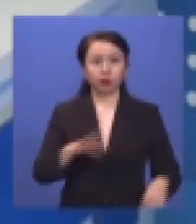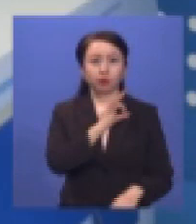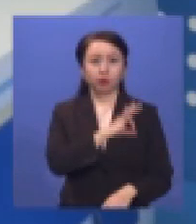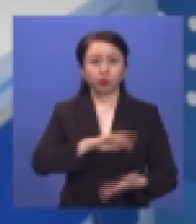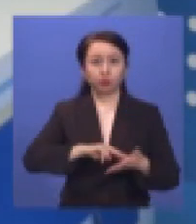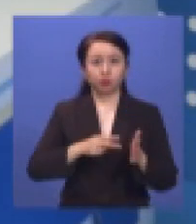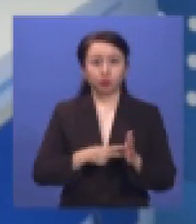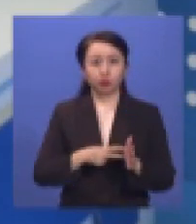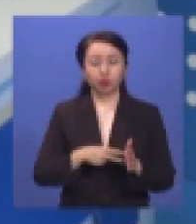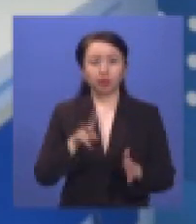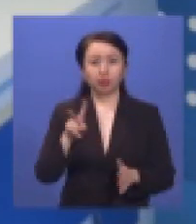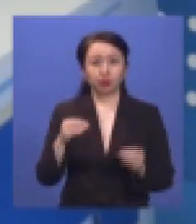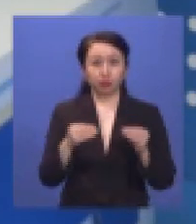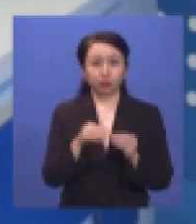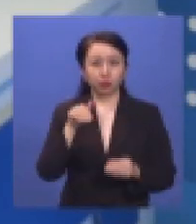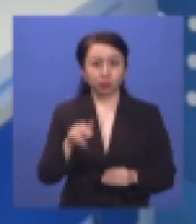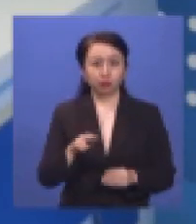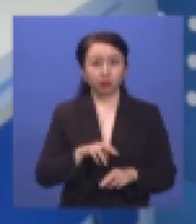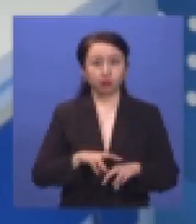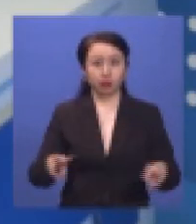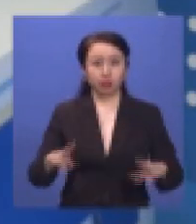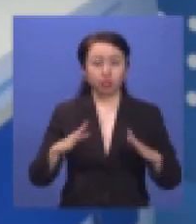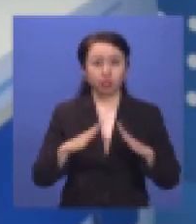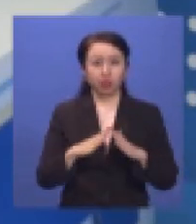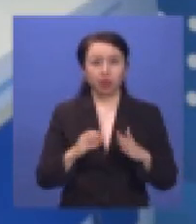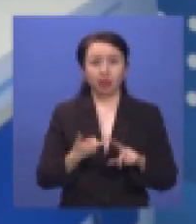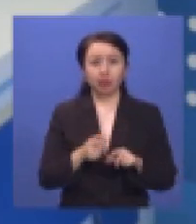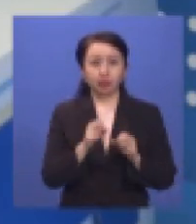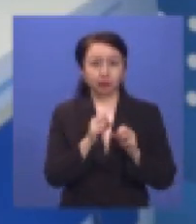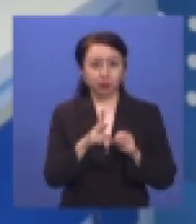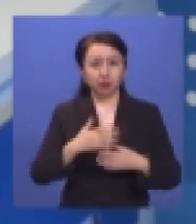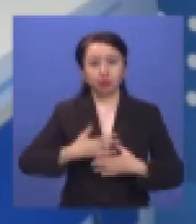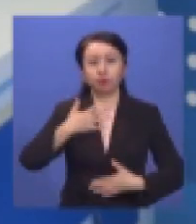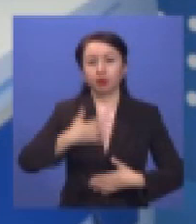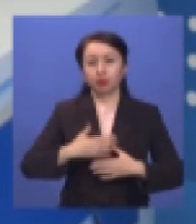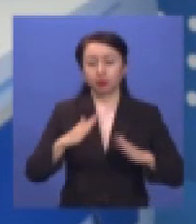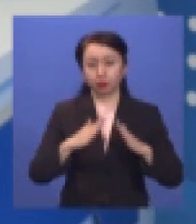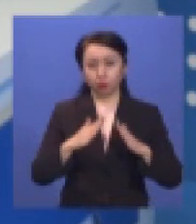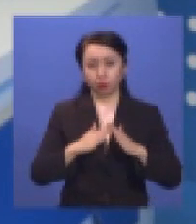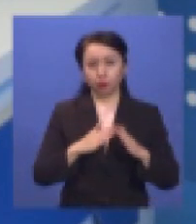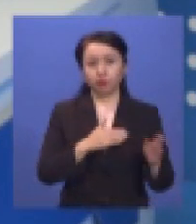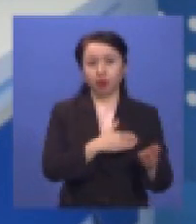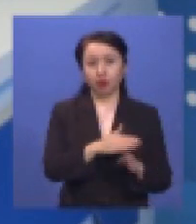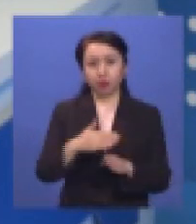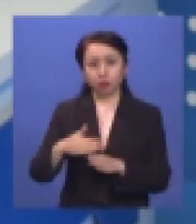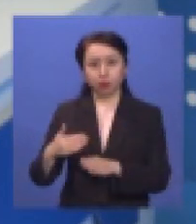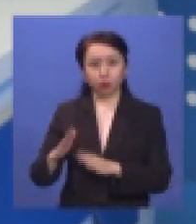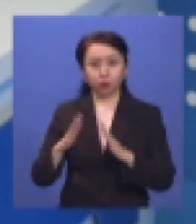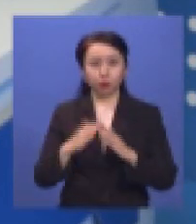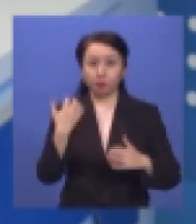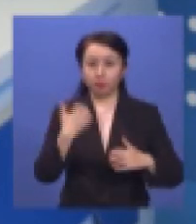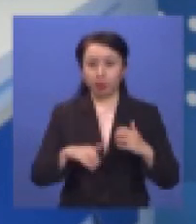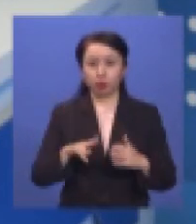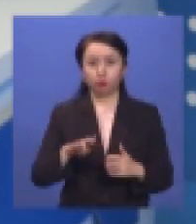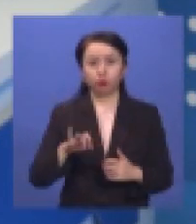эксплуатацию планируется ввести 210 тысяч квадратных метров жилья. Это 12 многоквартирных домов. Распределено жилье будет между